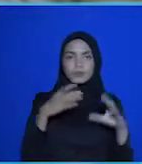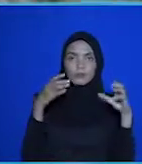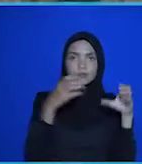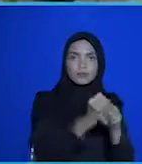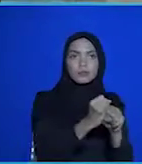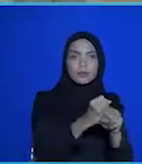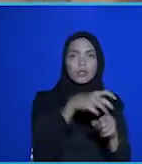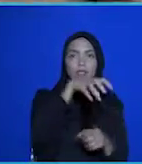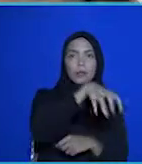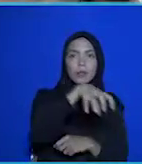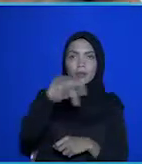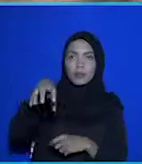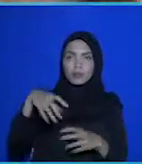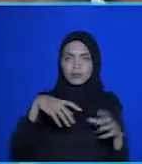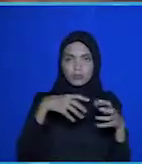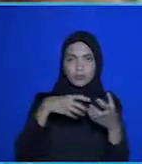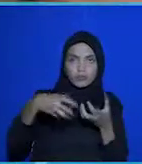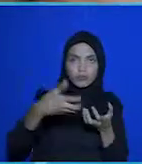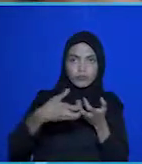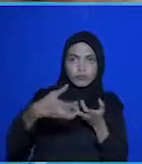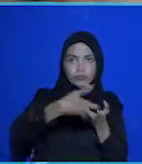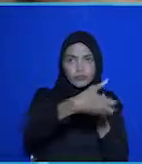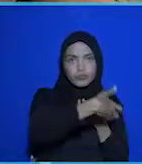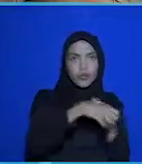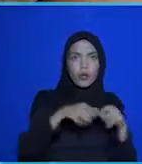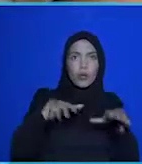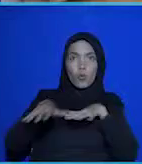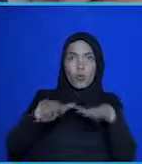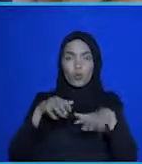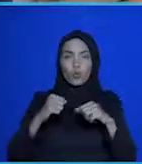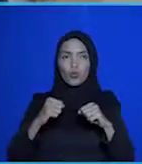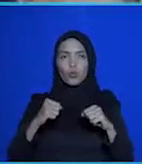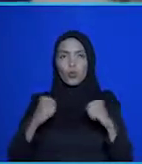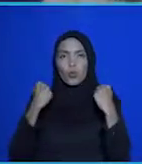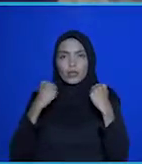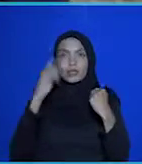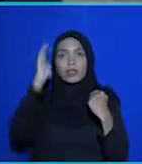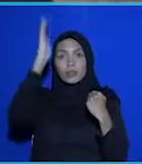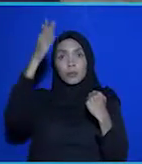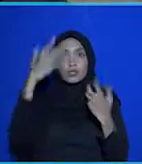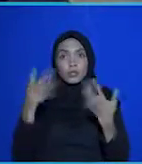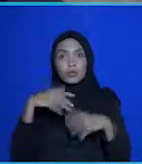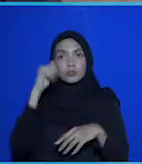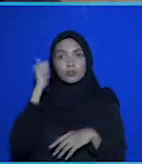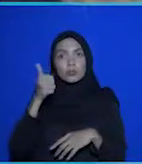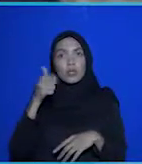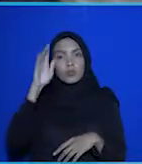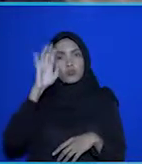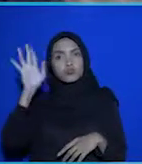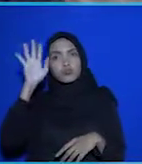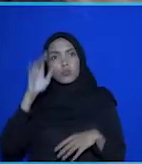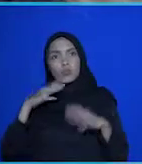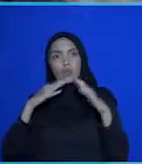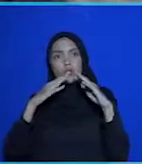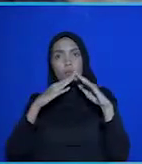petakan sebelumnya ini zona-zona mana yang mengalami guncangan kuat. Jadi ini untuk rekonstruksi ke depan, kita